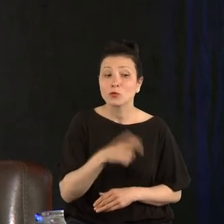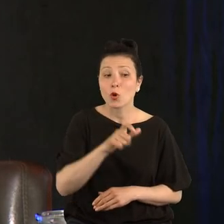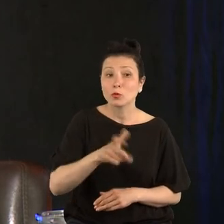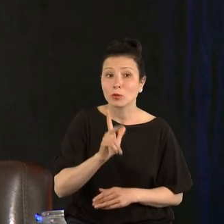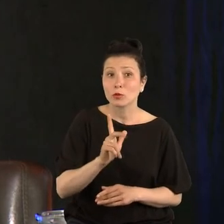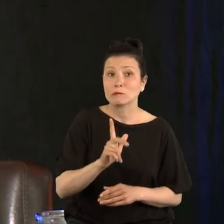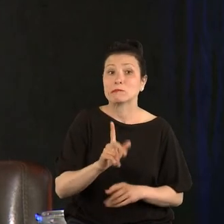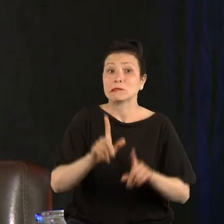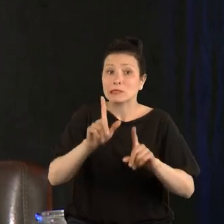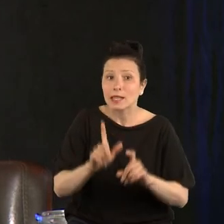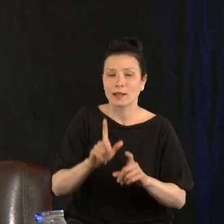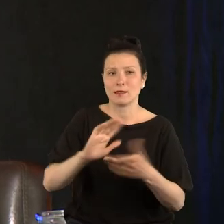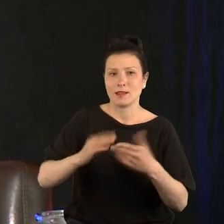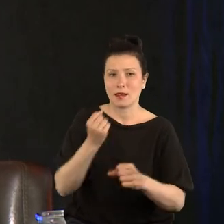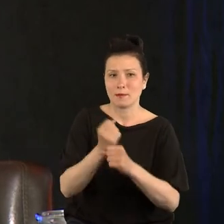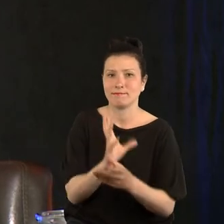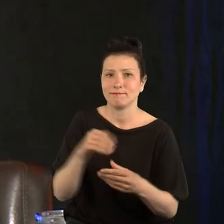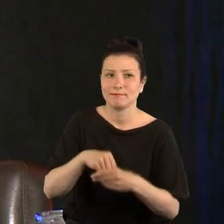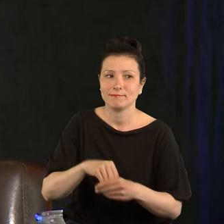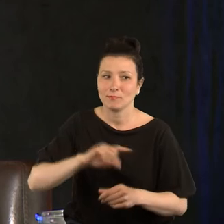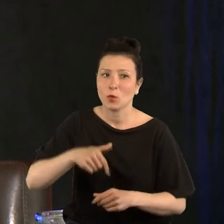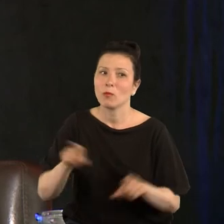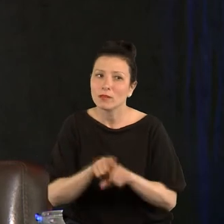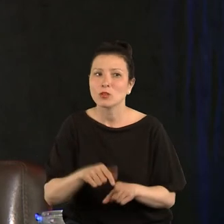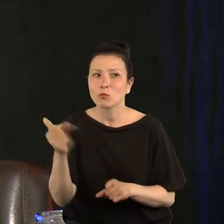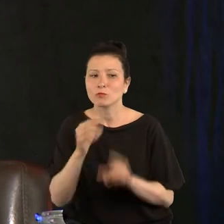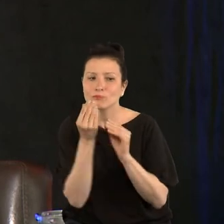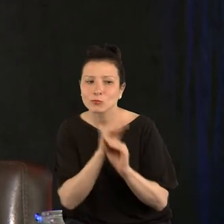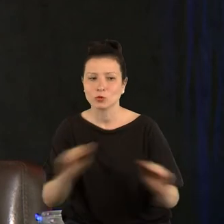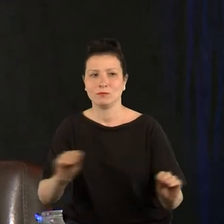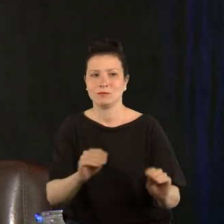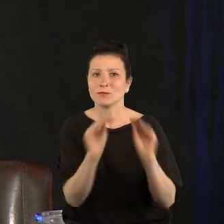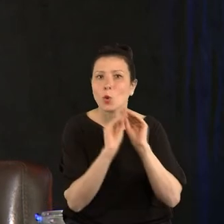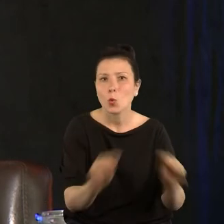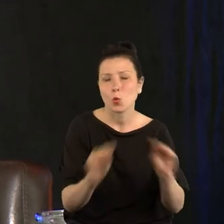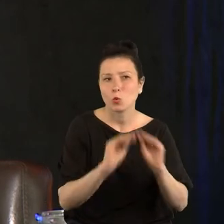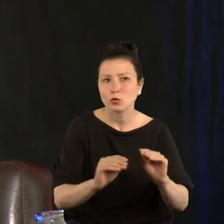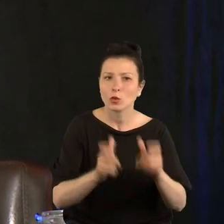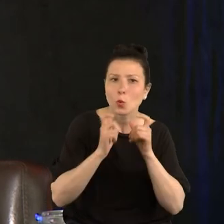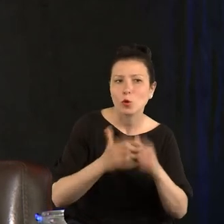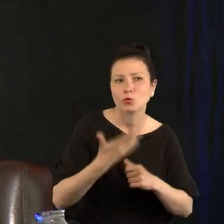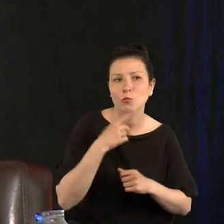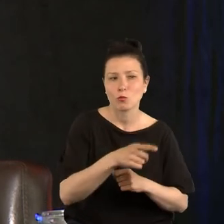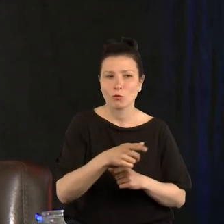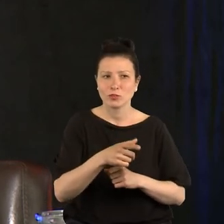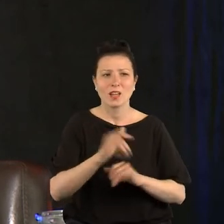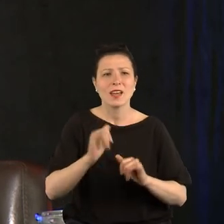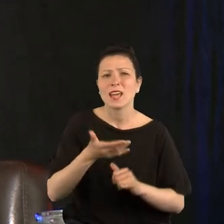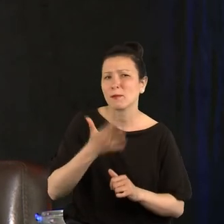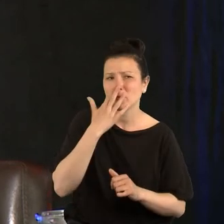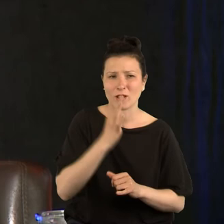pracy, to my też im musimy głośno mówić i uczyć ich tego, edukować w aspekcie tego, z czym się zderzą i